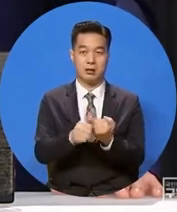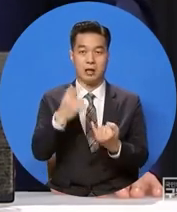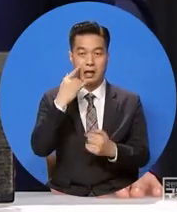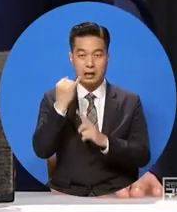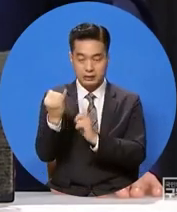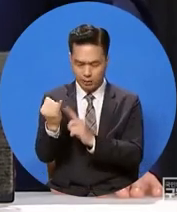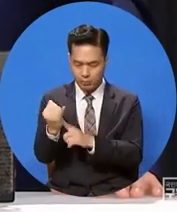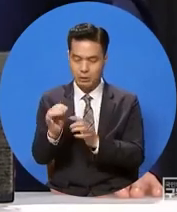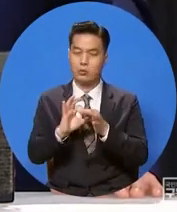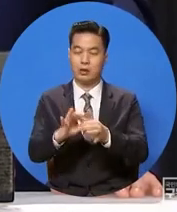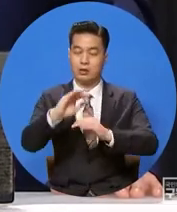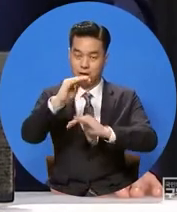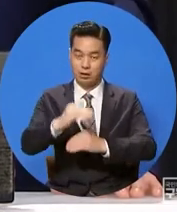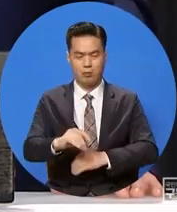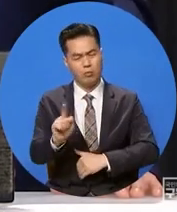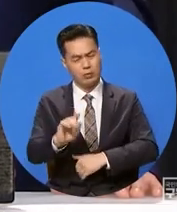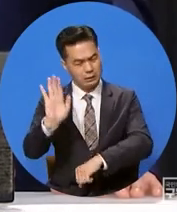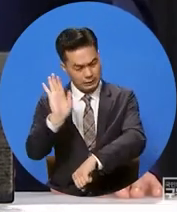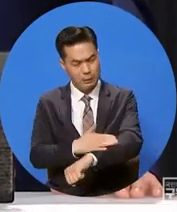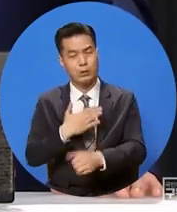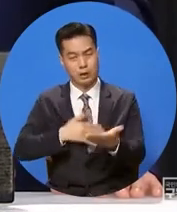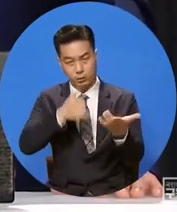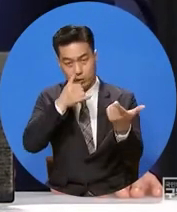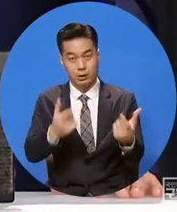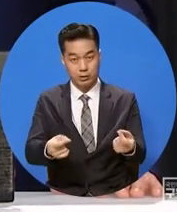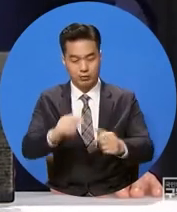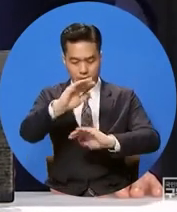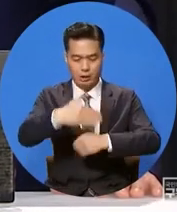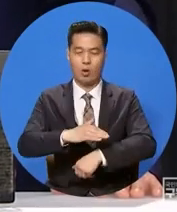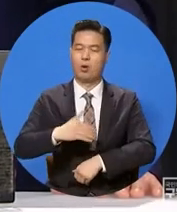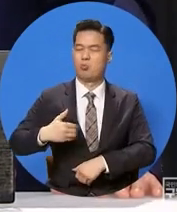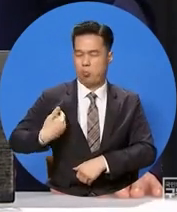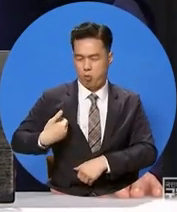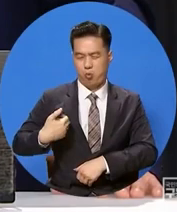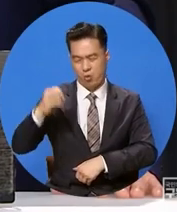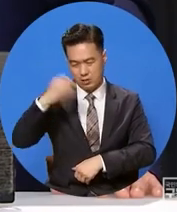굉장히 잘못하시고 아, 예. 그건 내용을